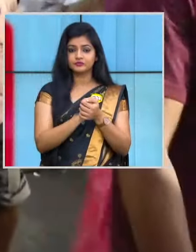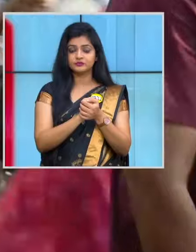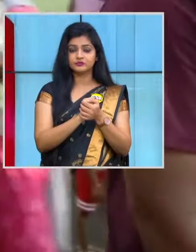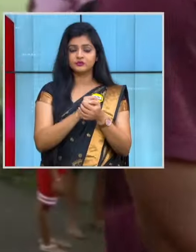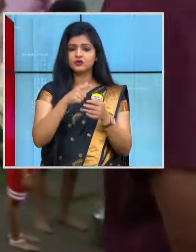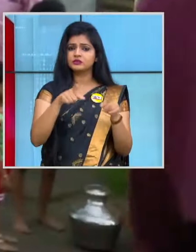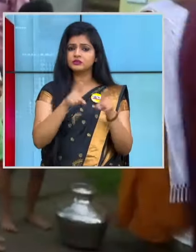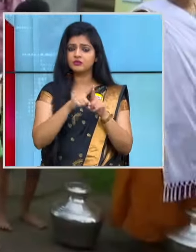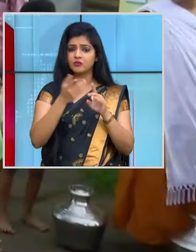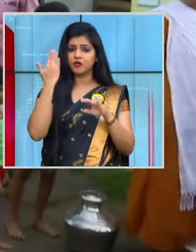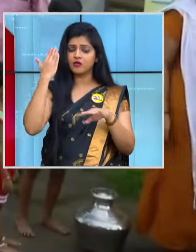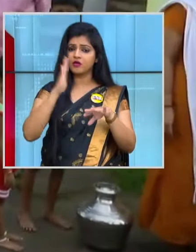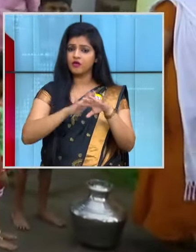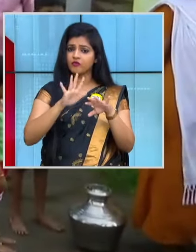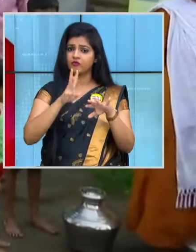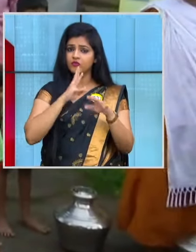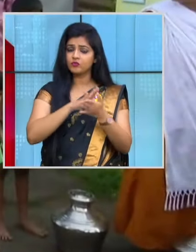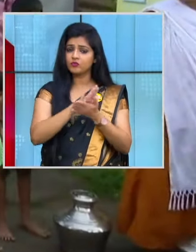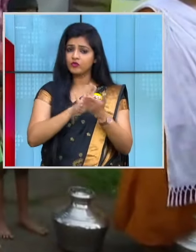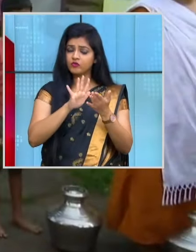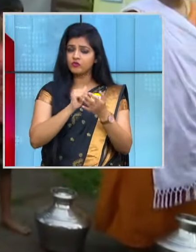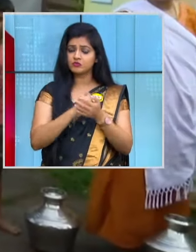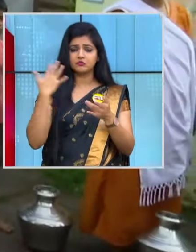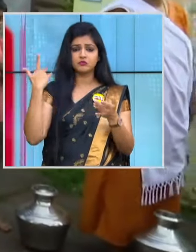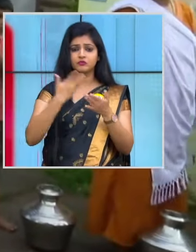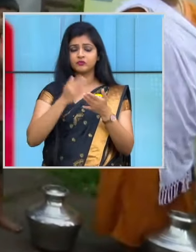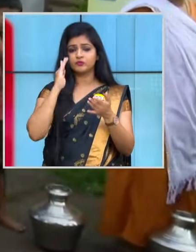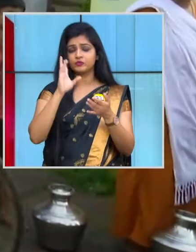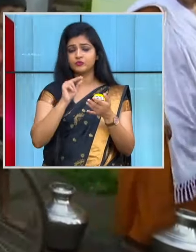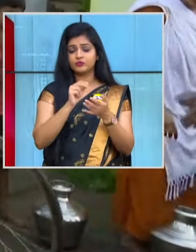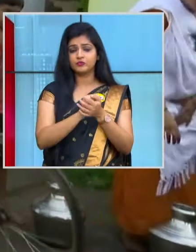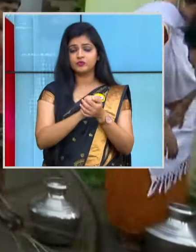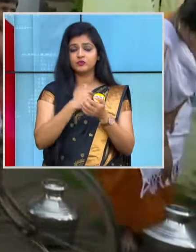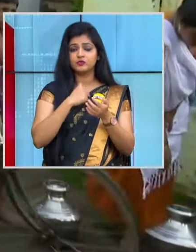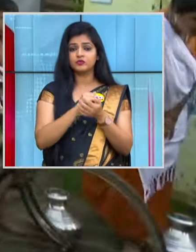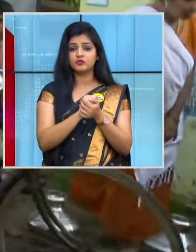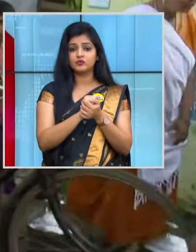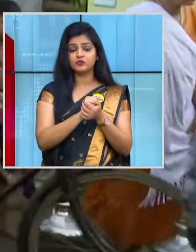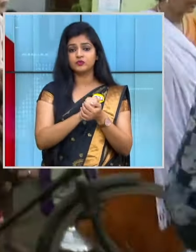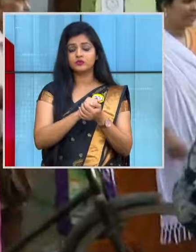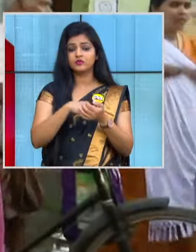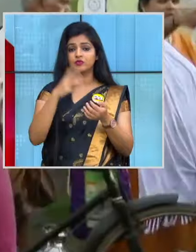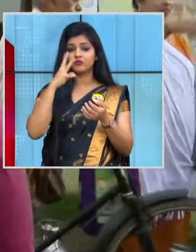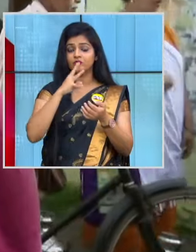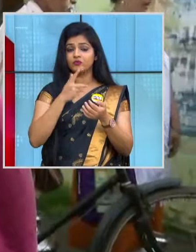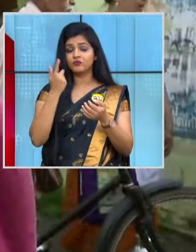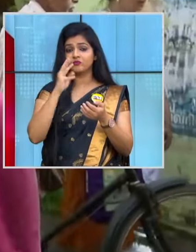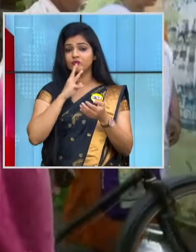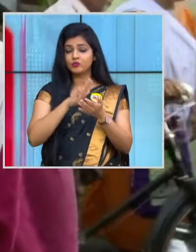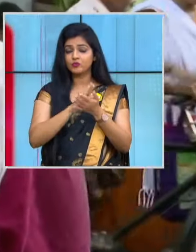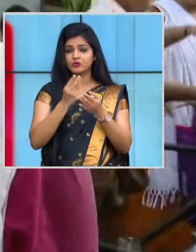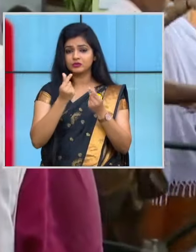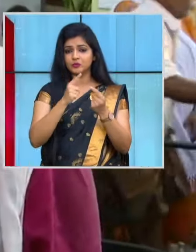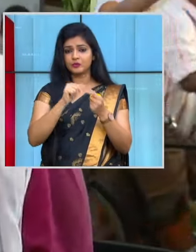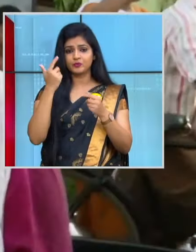ഇതുപോലെ മുമ്പ് എപ്പോഴെങ്കിലും ഇതുവരെ ഞങ്ങൾക്ക് അറിഞ്ഞുകൂടാക്കളെ. ഞാൻ പിന്നെ എന്റെ കൊച്ചിനെ വെള്ളം ഇല്ലായിരുന്നു. നമ്മൾ അങ്ങ് അമ്മങ്കൊലൊക്കെ ചെന്നിട്ടുണ്ട്. ഇപ്പൊ ഈ വെള്ളം വന്ന